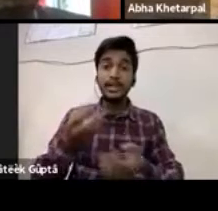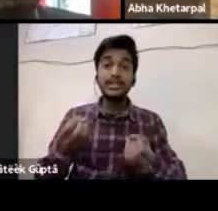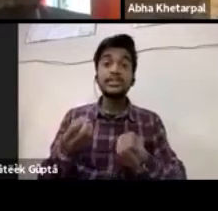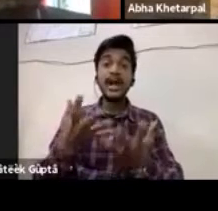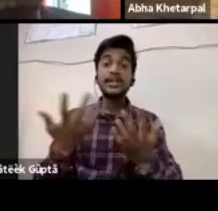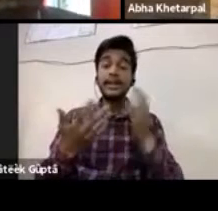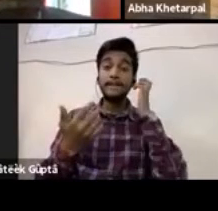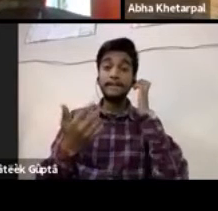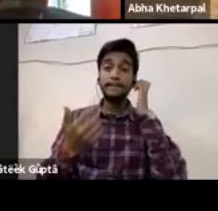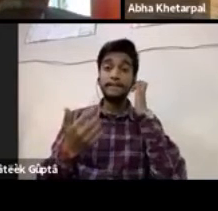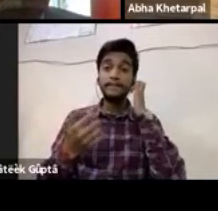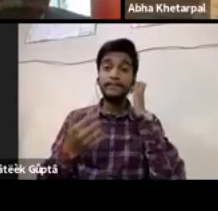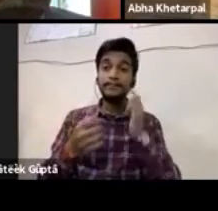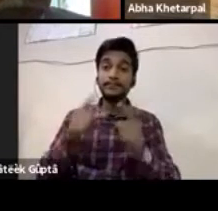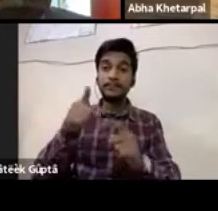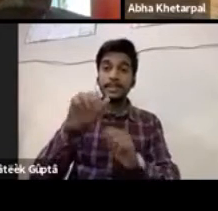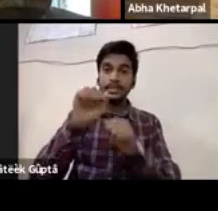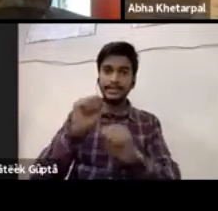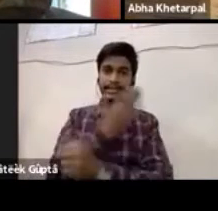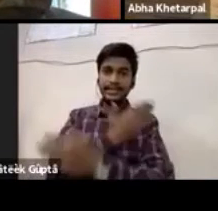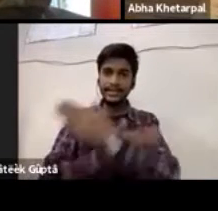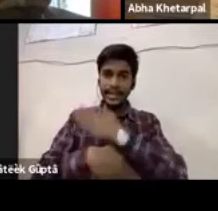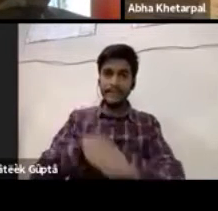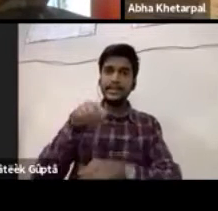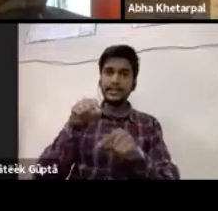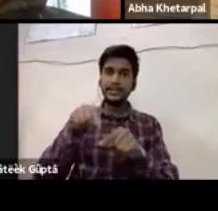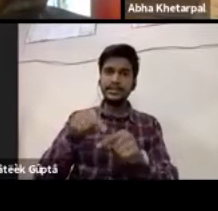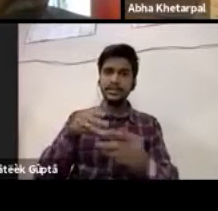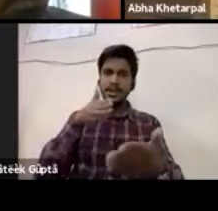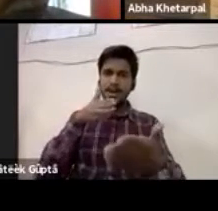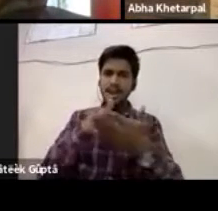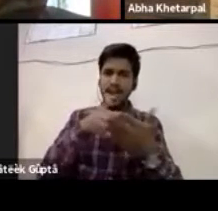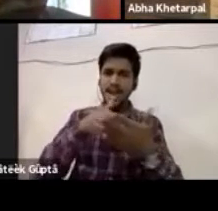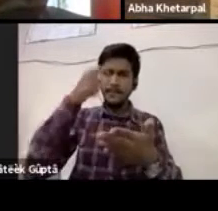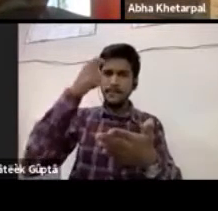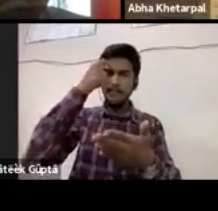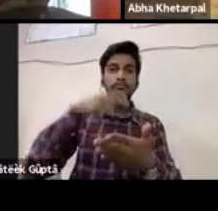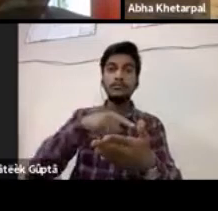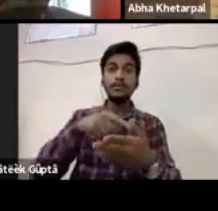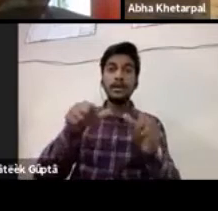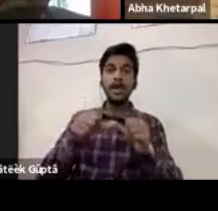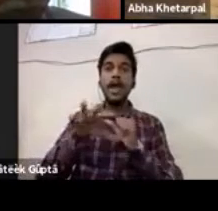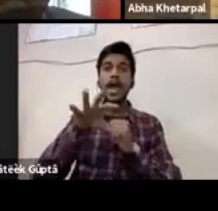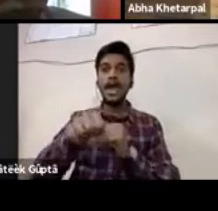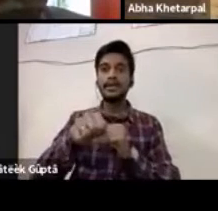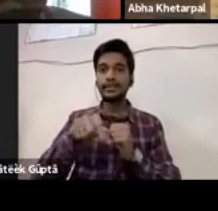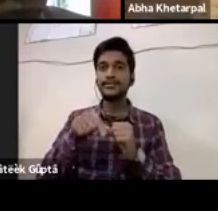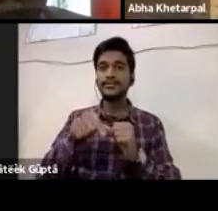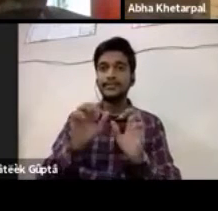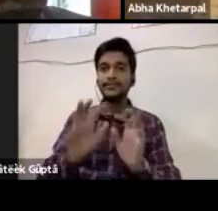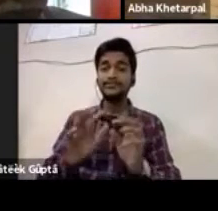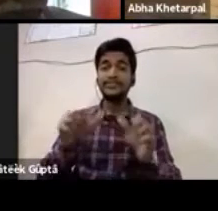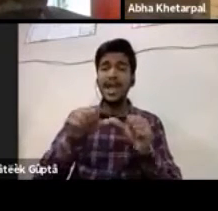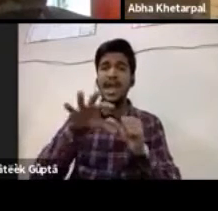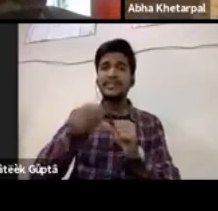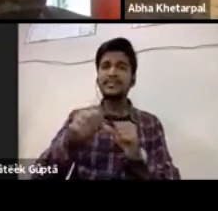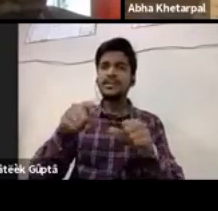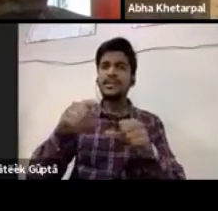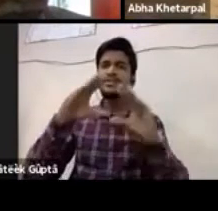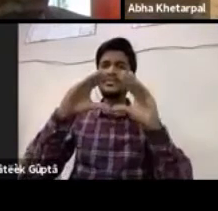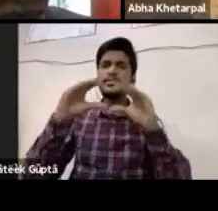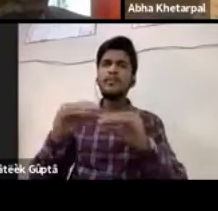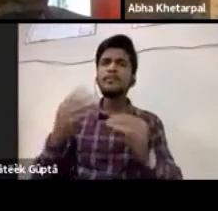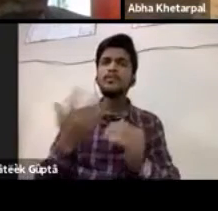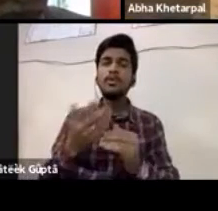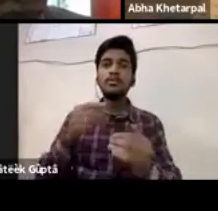डिसेबिलिटी इज मेरा मानना है लैक ऑफ एक्सेस। और एक्सेस क्यों कम होता है? क्योंकि कम बैरियर्स होते